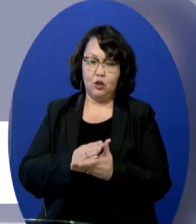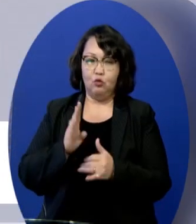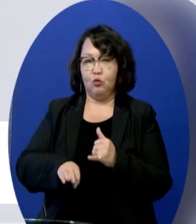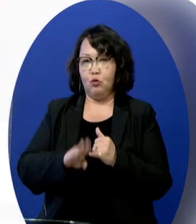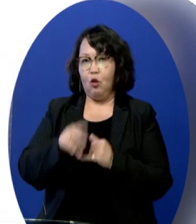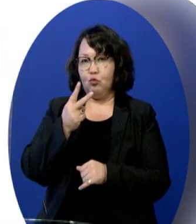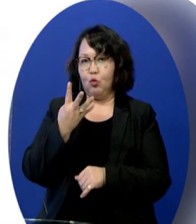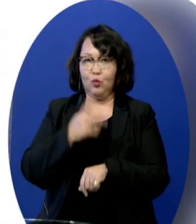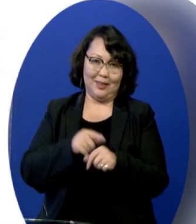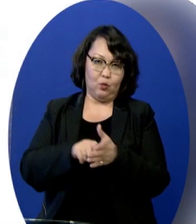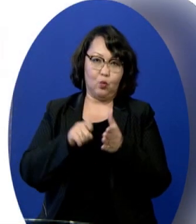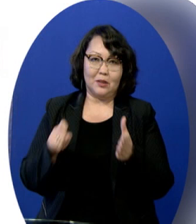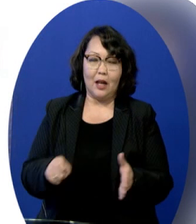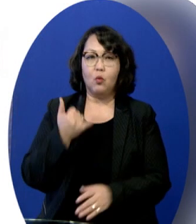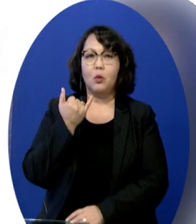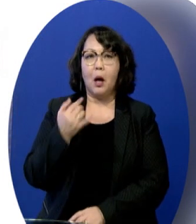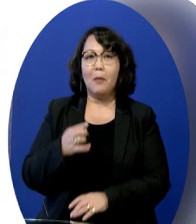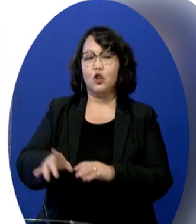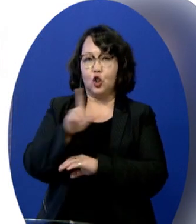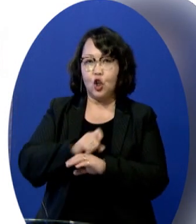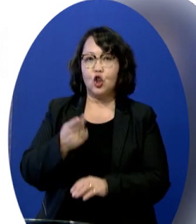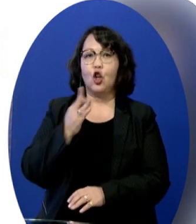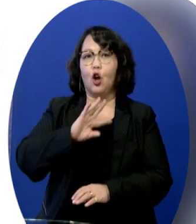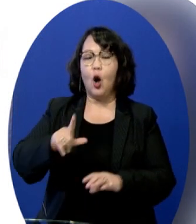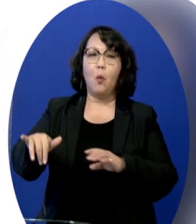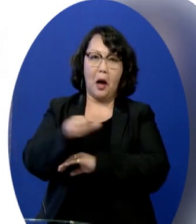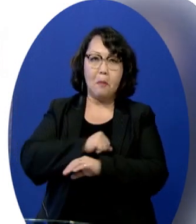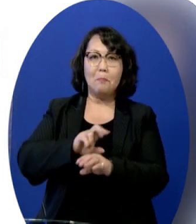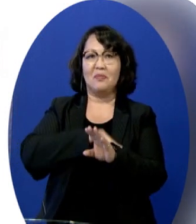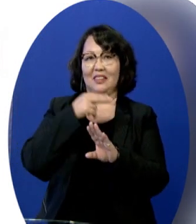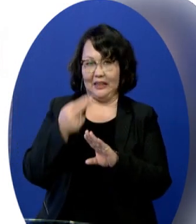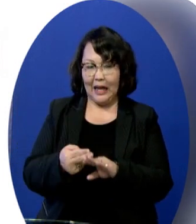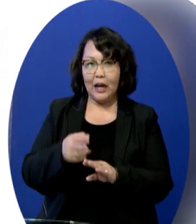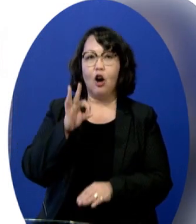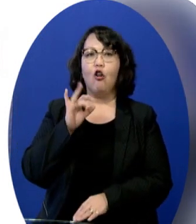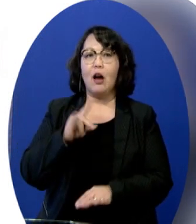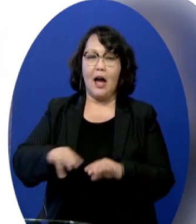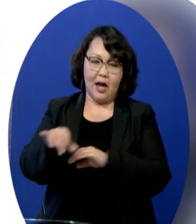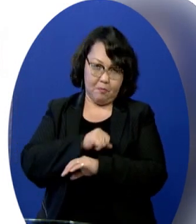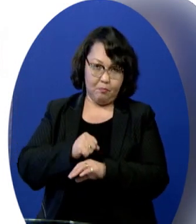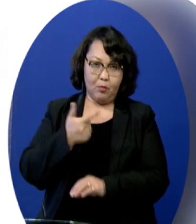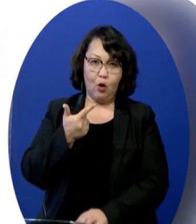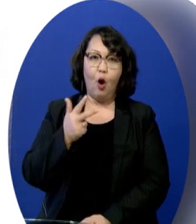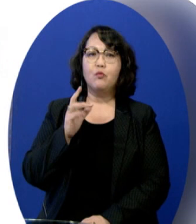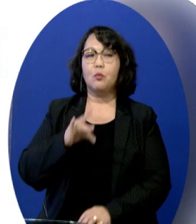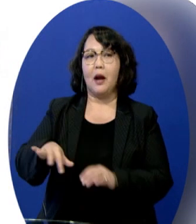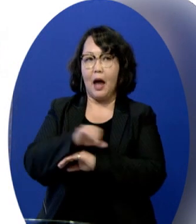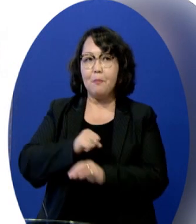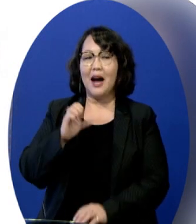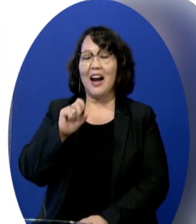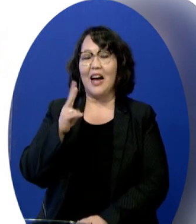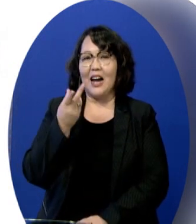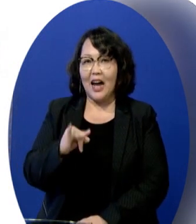сүүлийн 24 цагт Улаанбаатар хот, Дорногов аймаг, Дархан-Уул аймаг, Орхон аймаг, Говьсүмбэр аймаг, Арханган